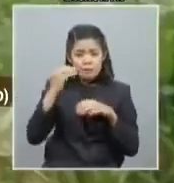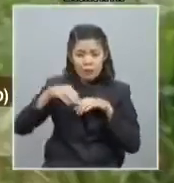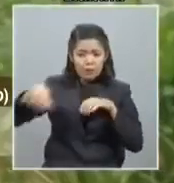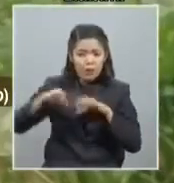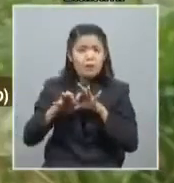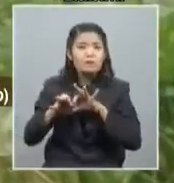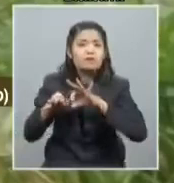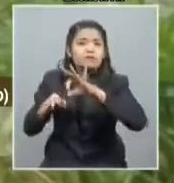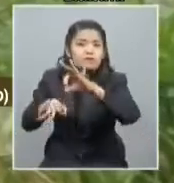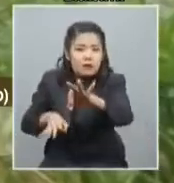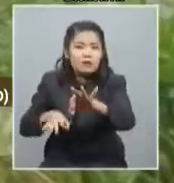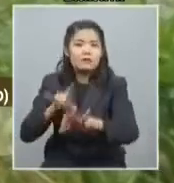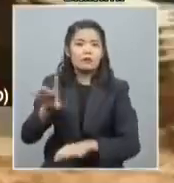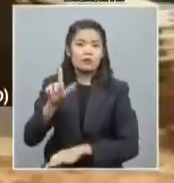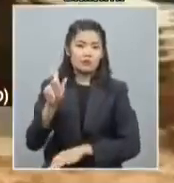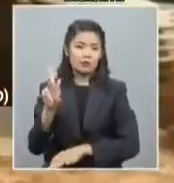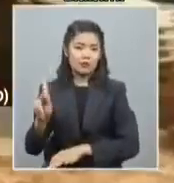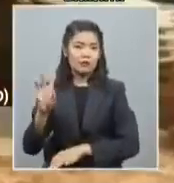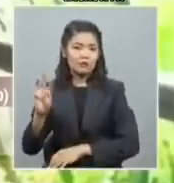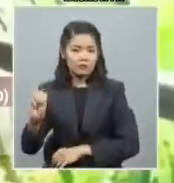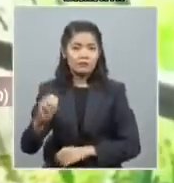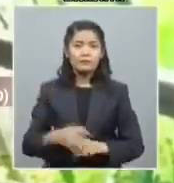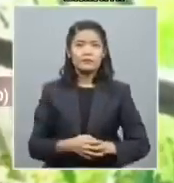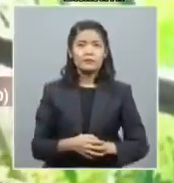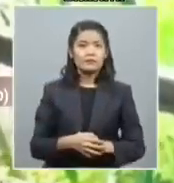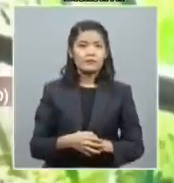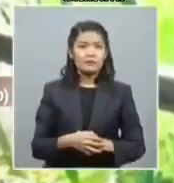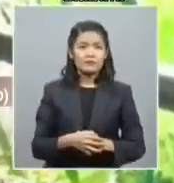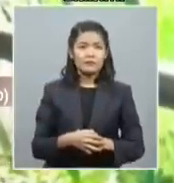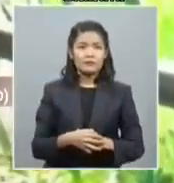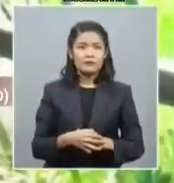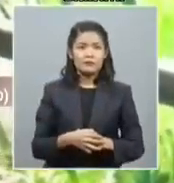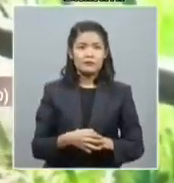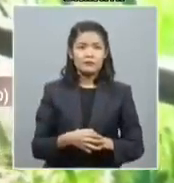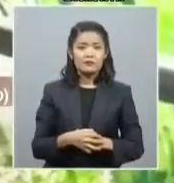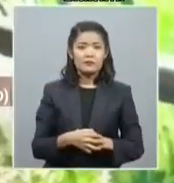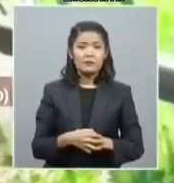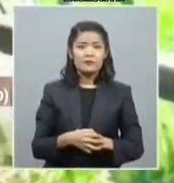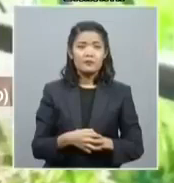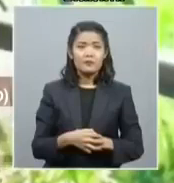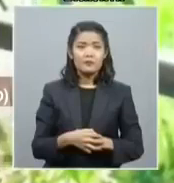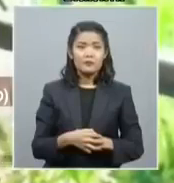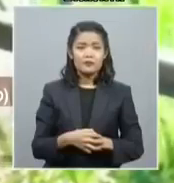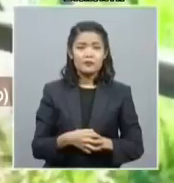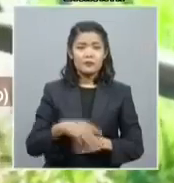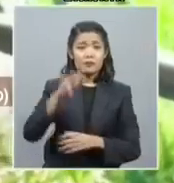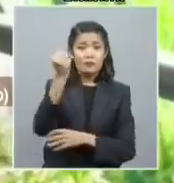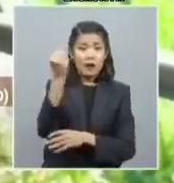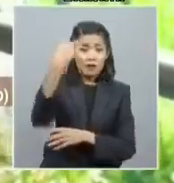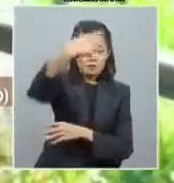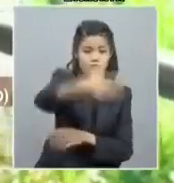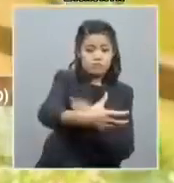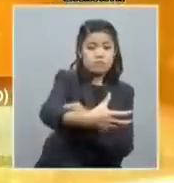างไป100กิโลเมตร ขี่เขาลงไปมันก็เป็นไม้ท่อนที่ว่าเอาขึ้นมาทำป้